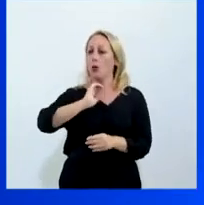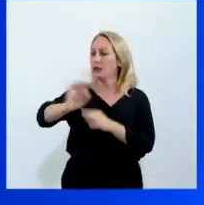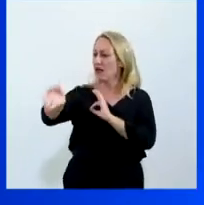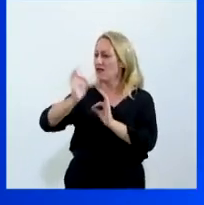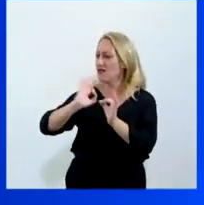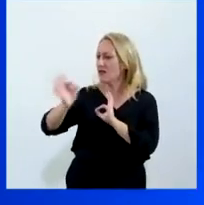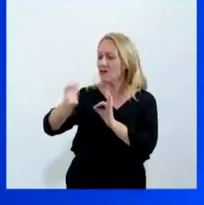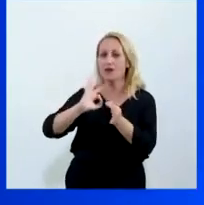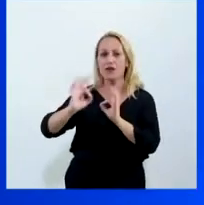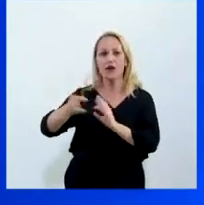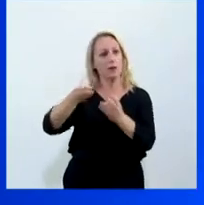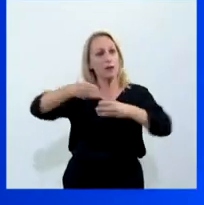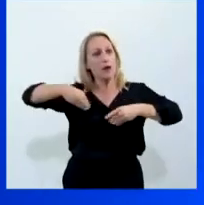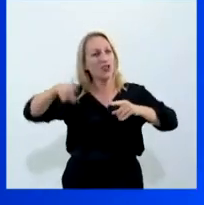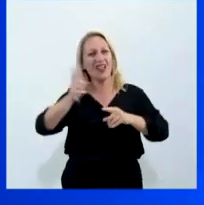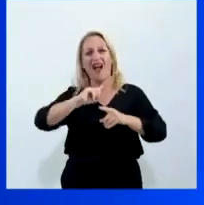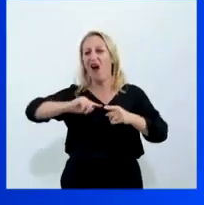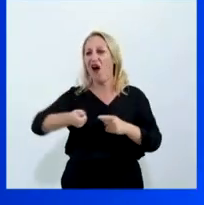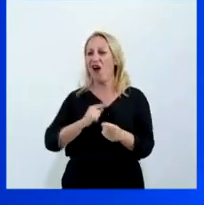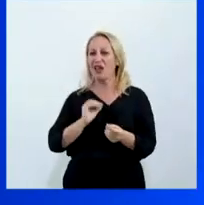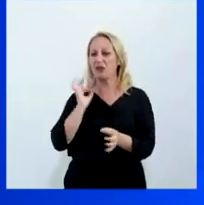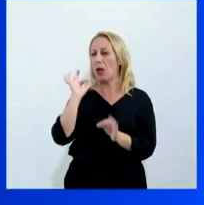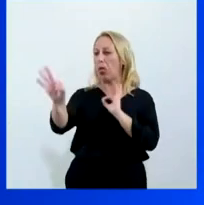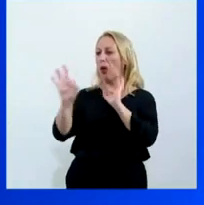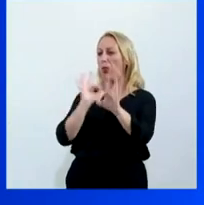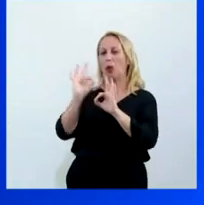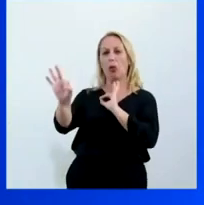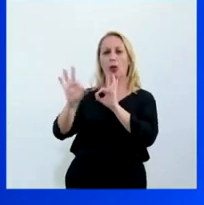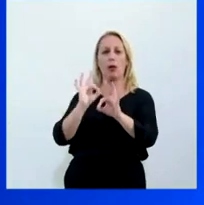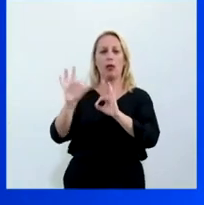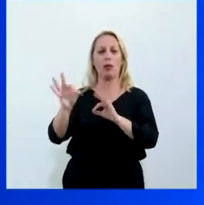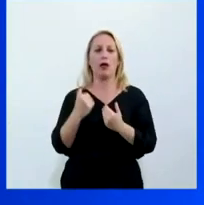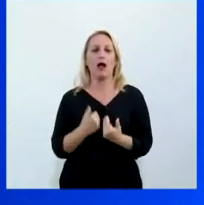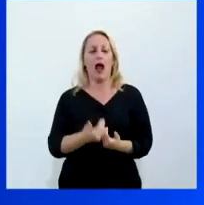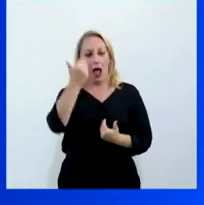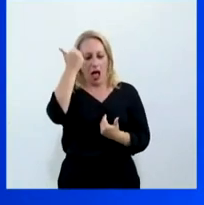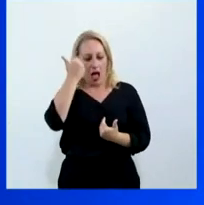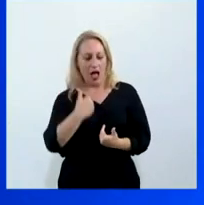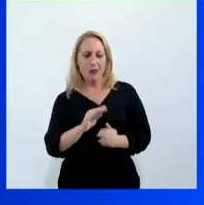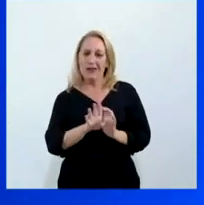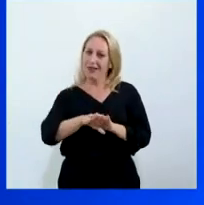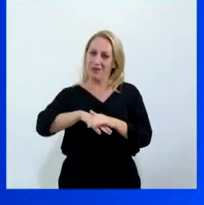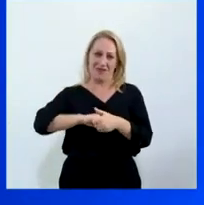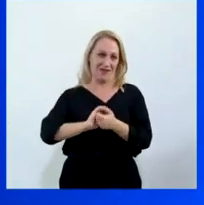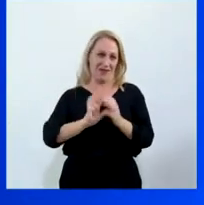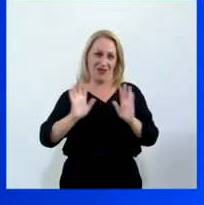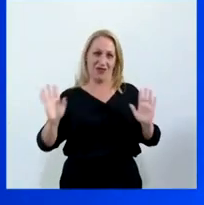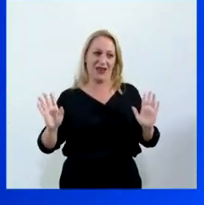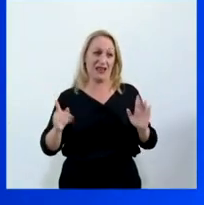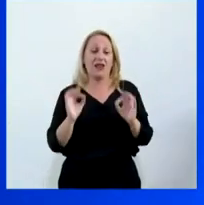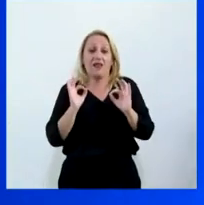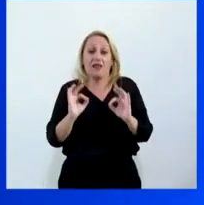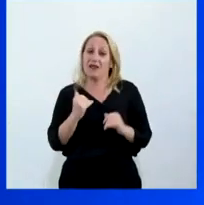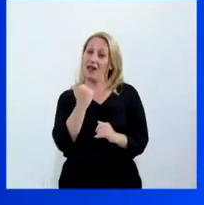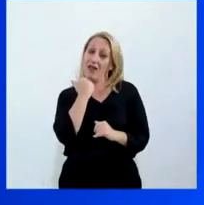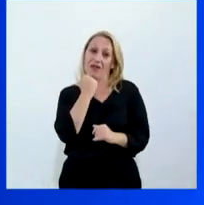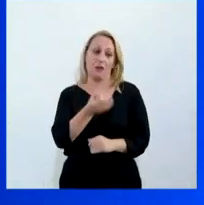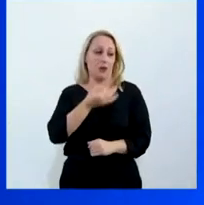πέρα το θέμα αυτό δεν αφορά εμένα, ούτε μπορώ να κάνω καμία